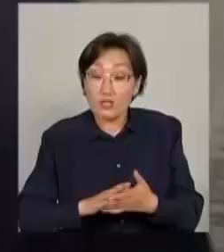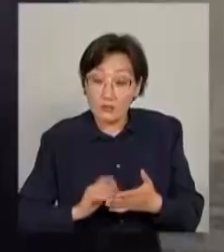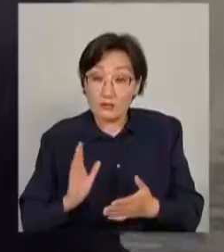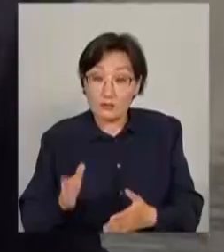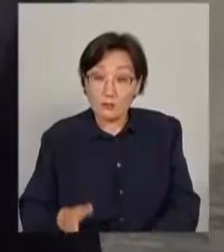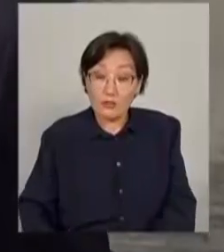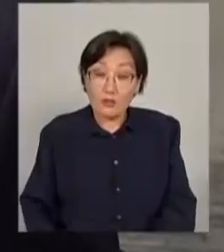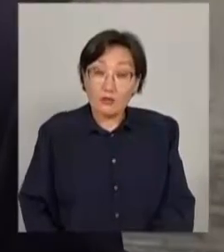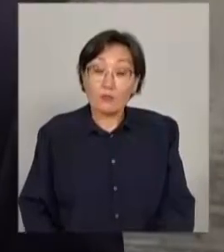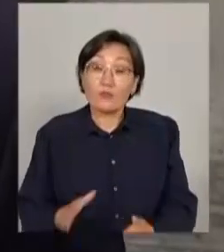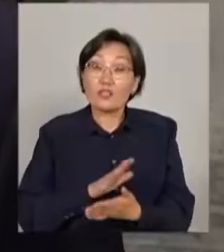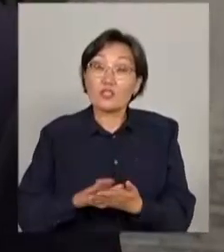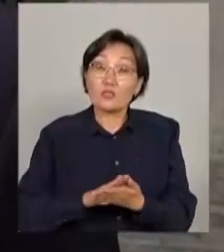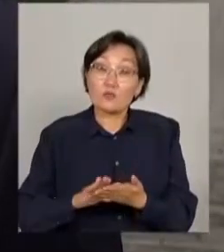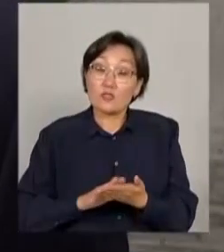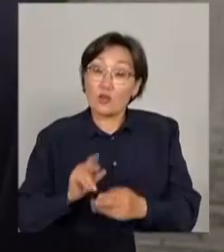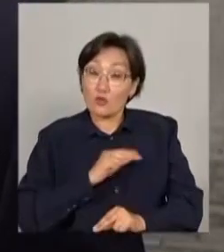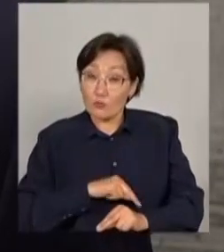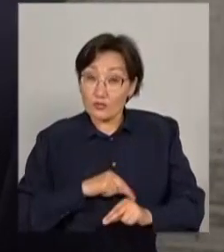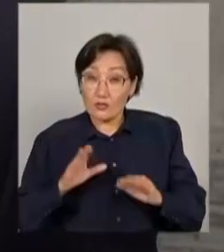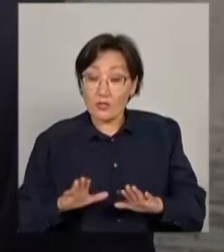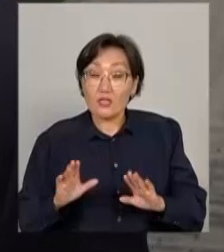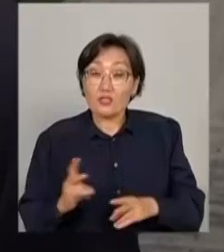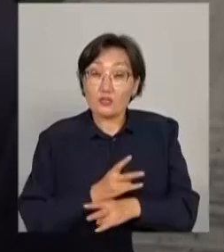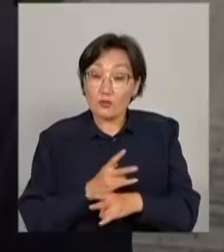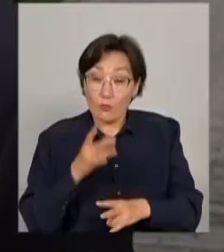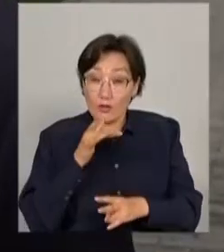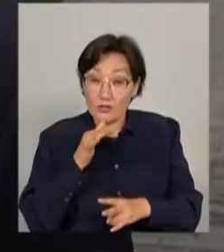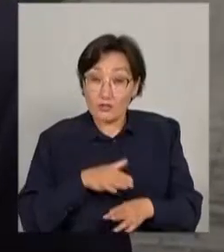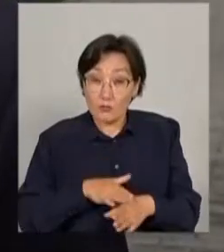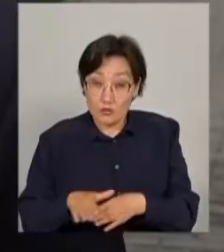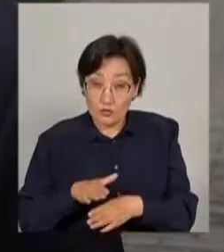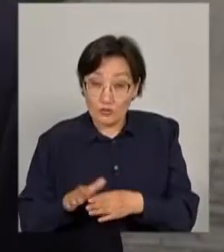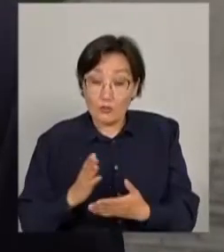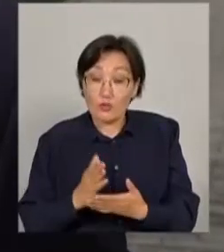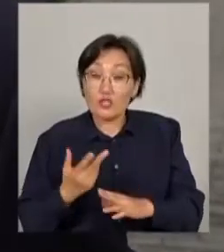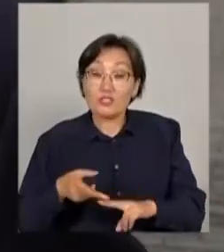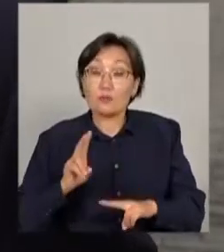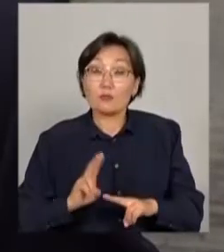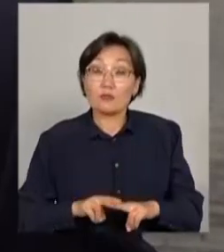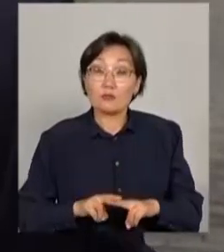екен. Біз дезинсекция жұмыстарын тек түнгі уақытта жасаймыз, себебі